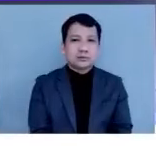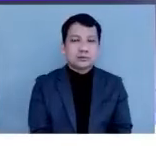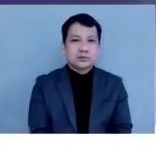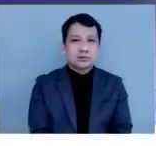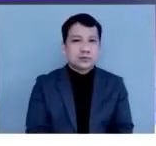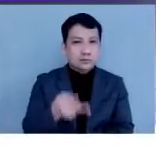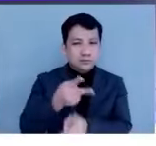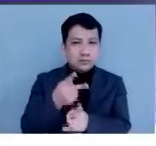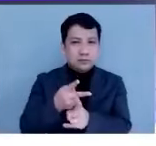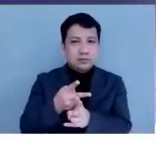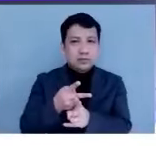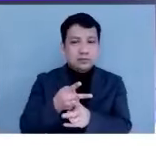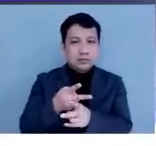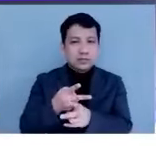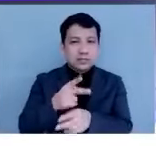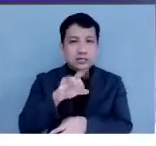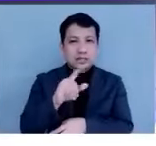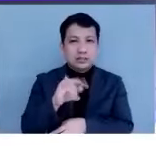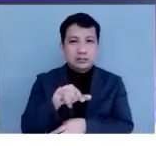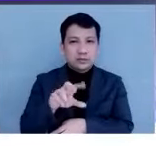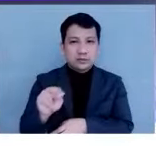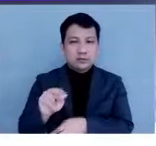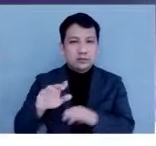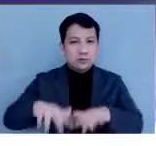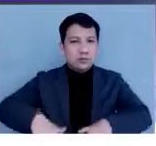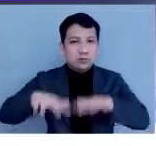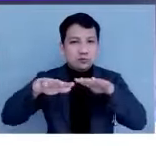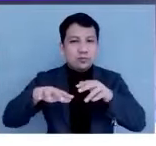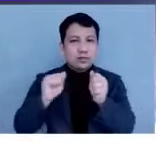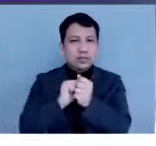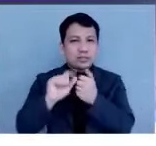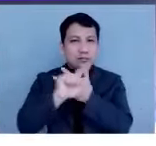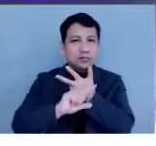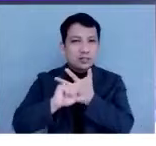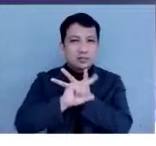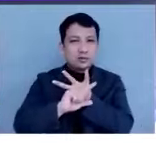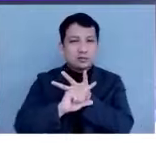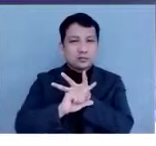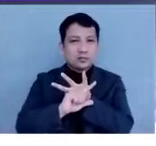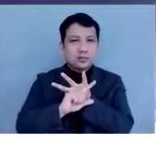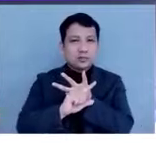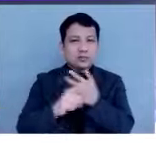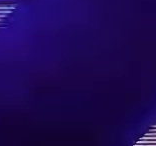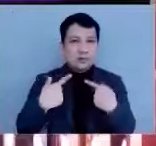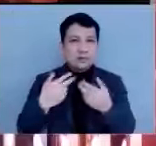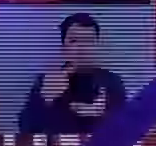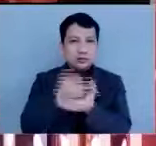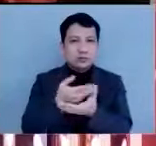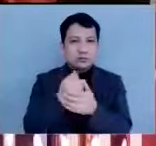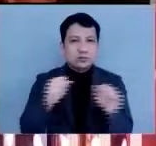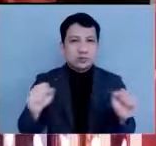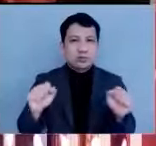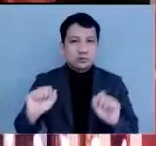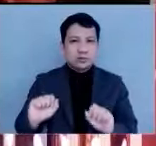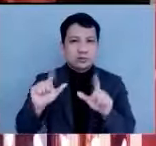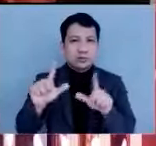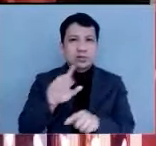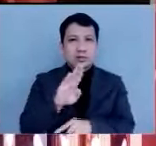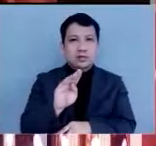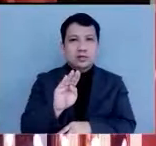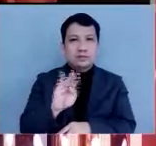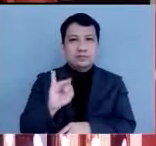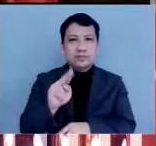sa Calabarzon dahil sa matinding baha, kabilang ang Laguna na nakakasana ng rescue operations. At live mula sa Binyan, nasa